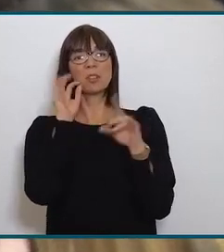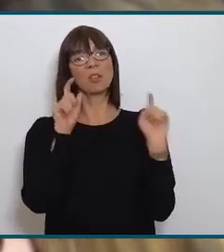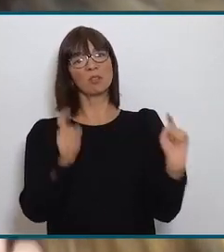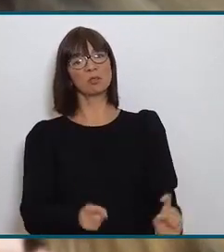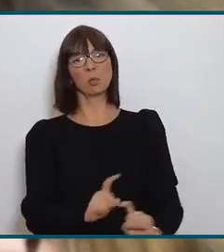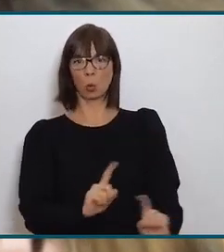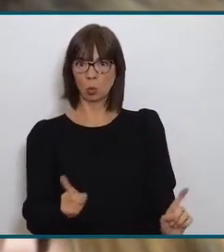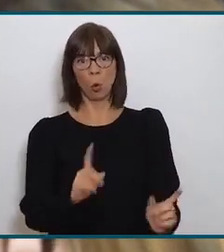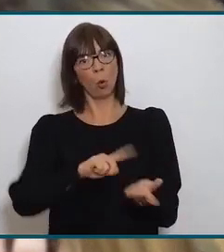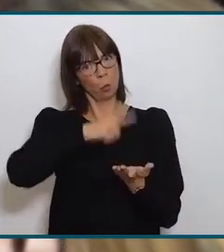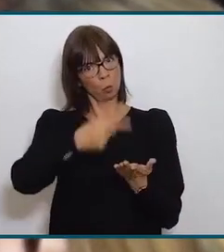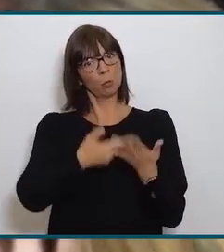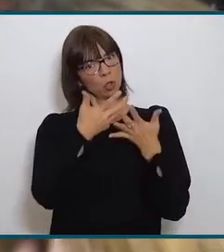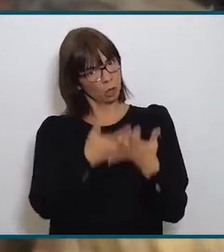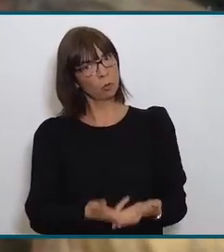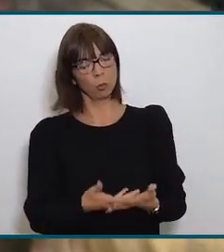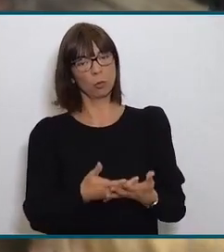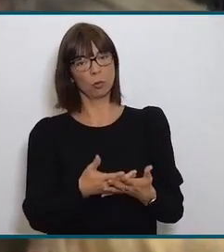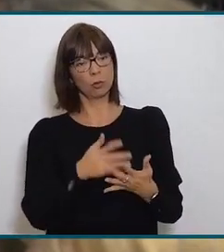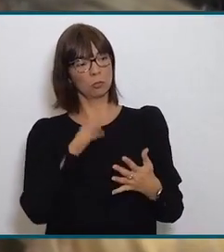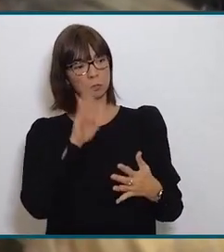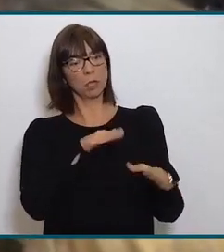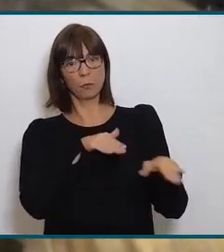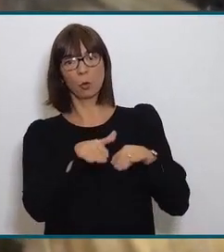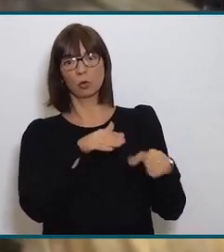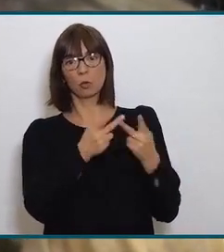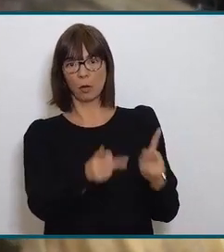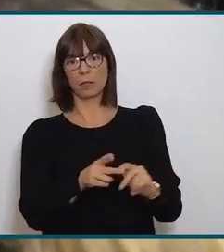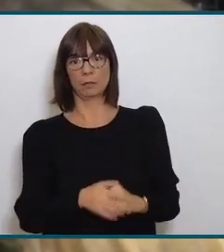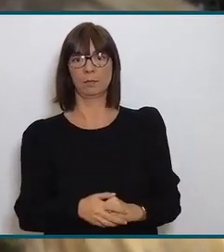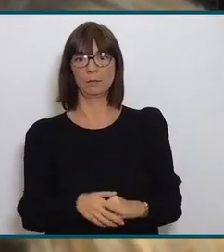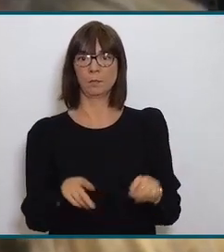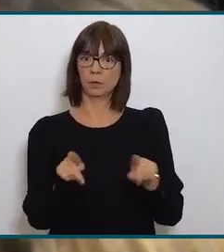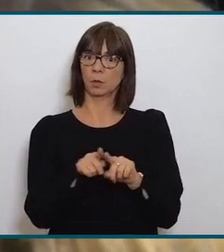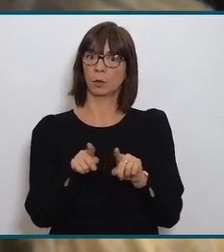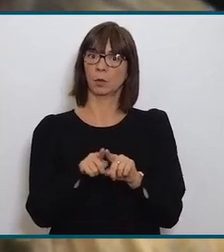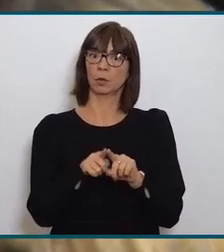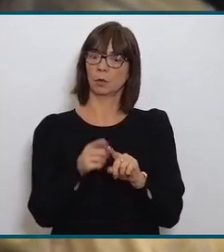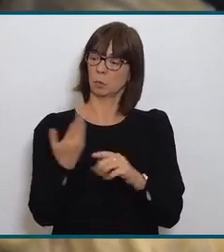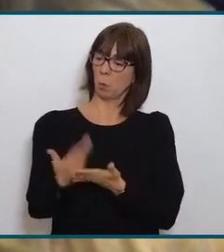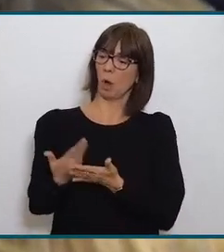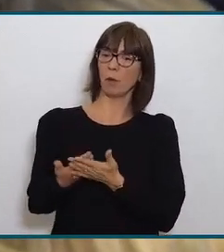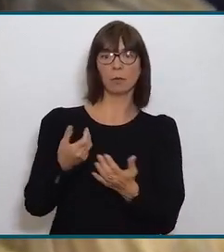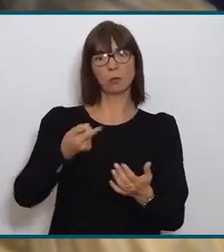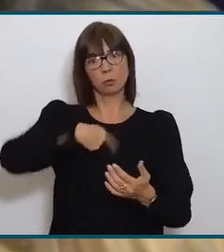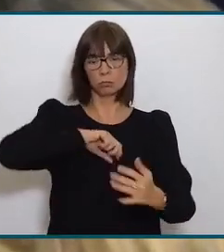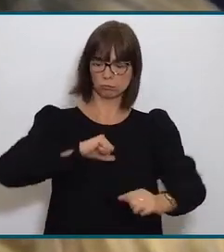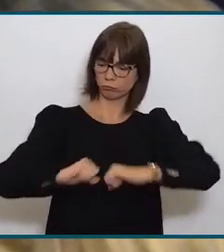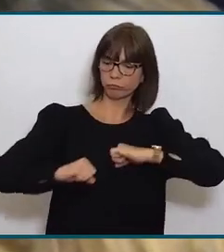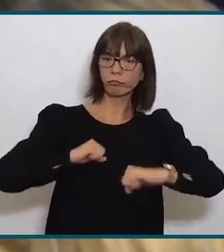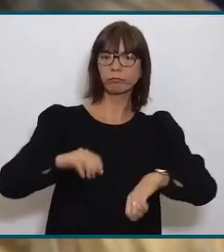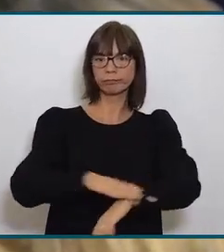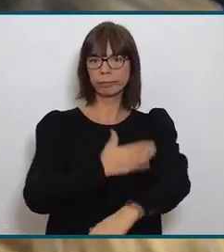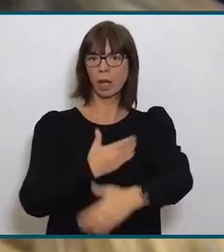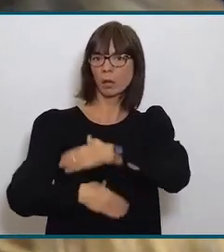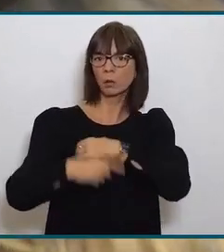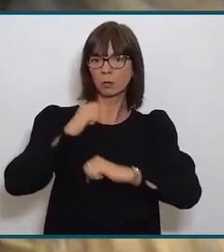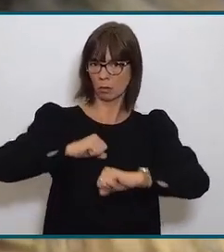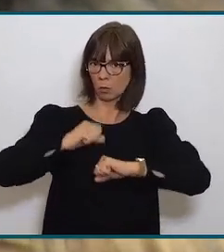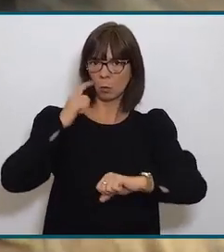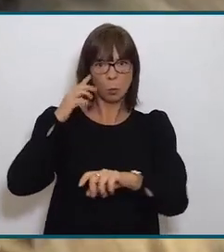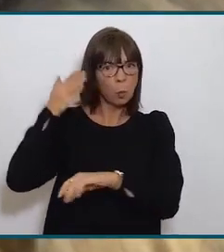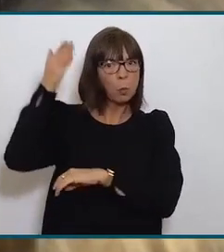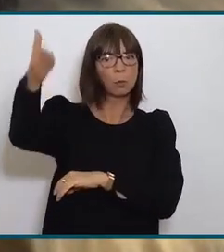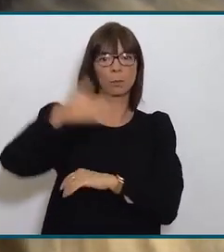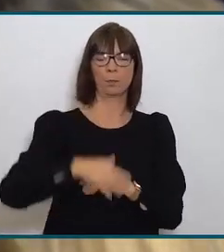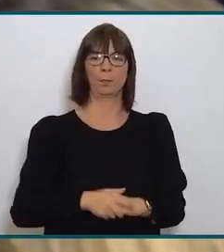conséquents, notamment en fonctionnement pour notre ville. Mais c'est aussi la preuve que nous agissons et que nous nous projetons sur du long terme.